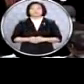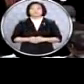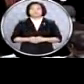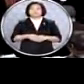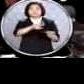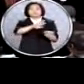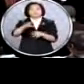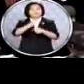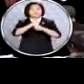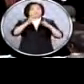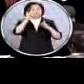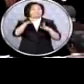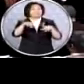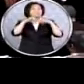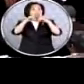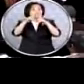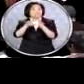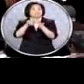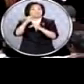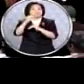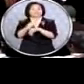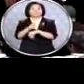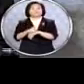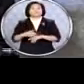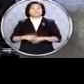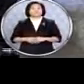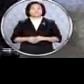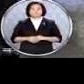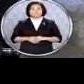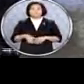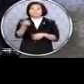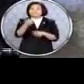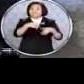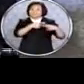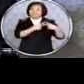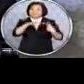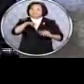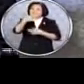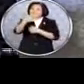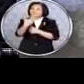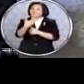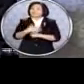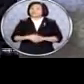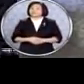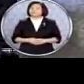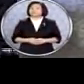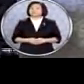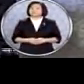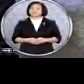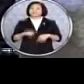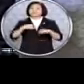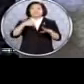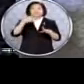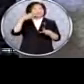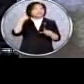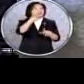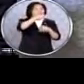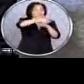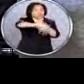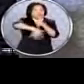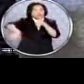请马英九先生回答，时间是2分钟。 刚才蔡主席说，我们蓝绿两党的距